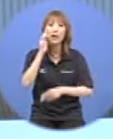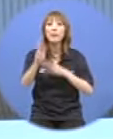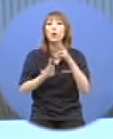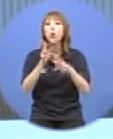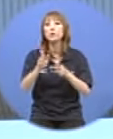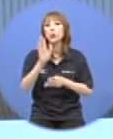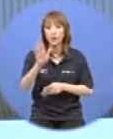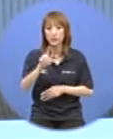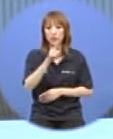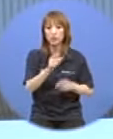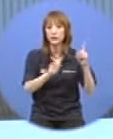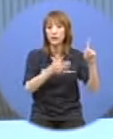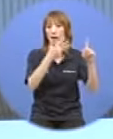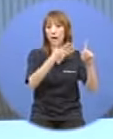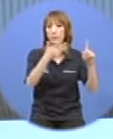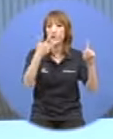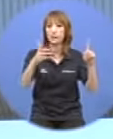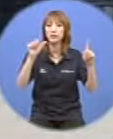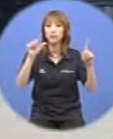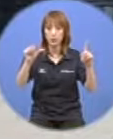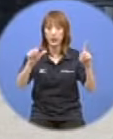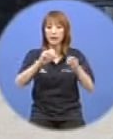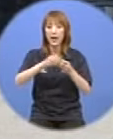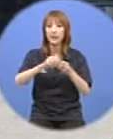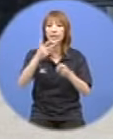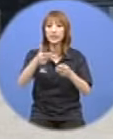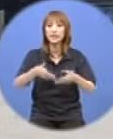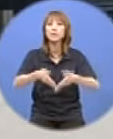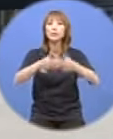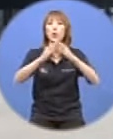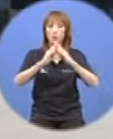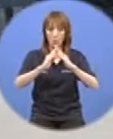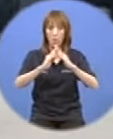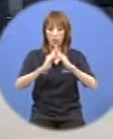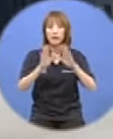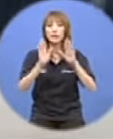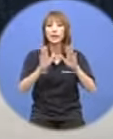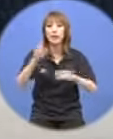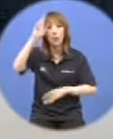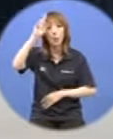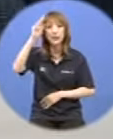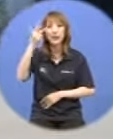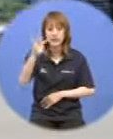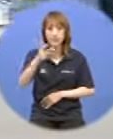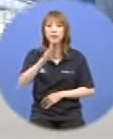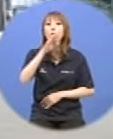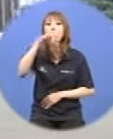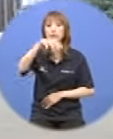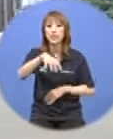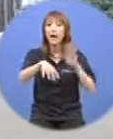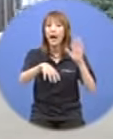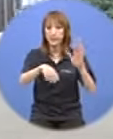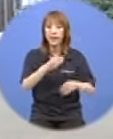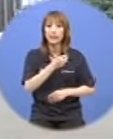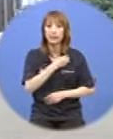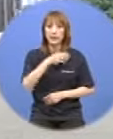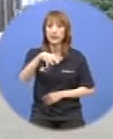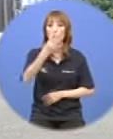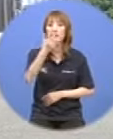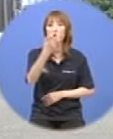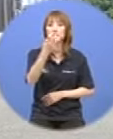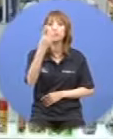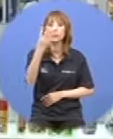ちらは1885年に有田市で創業、現在は大阪市に本社を置き、従業員は